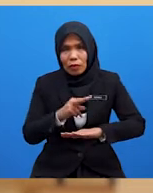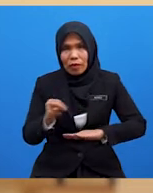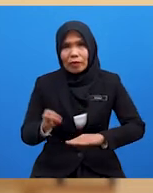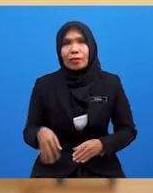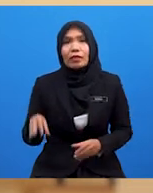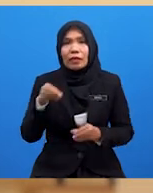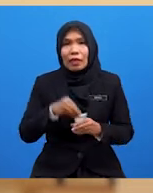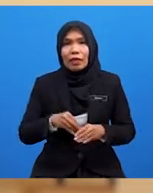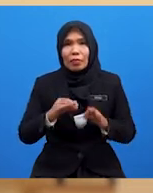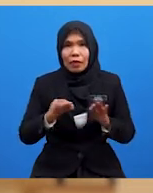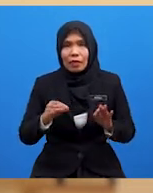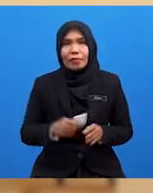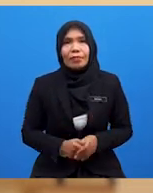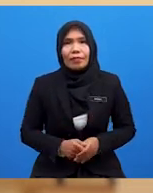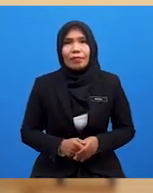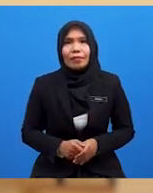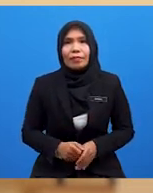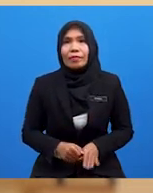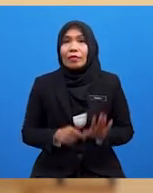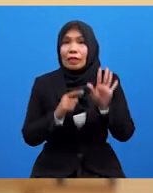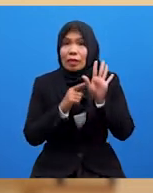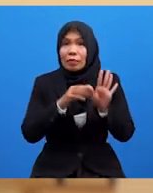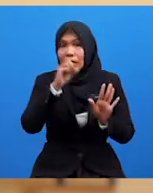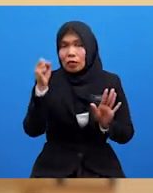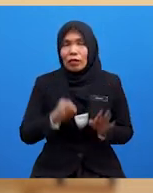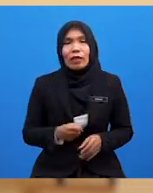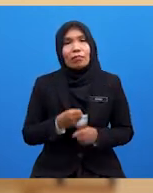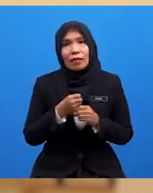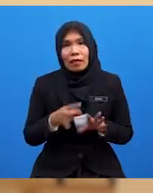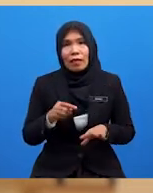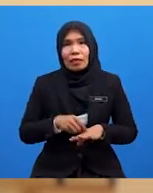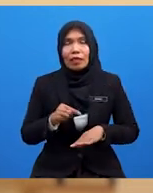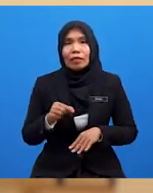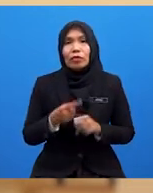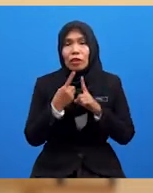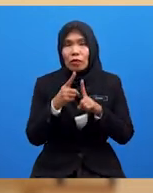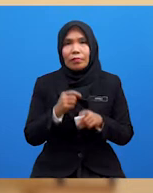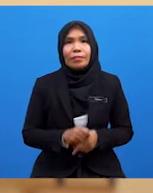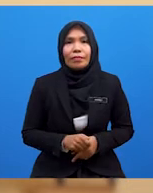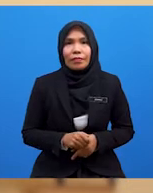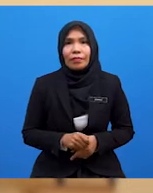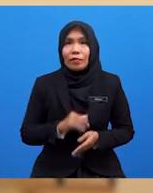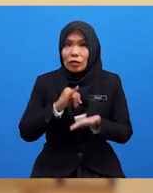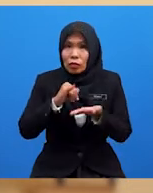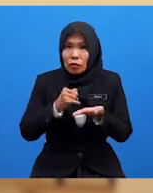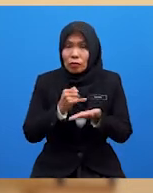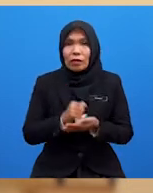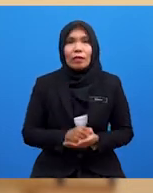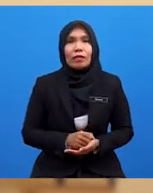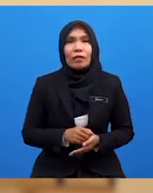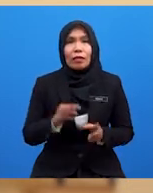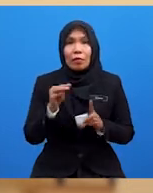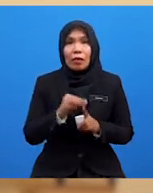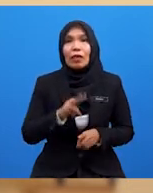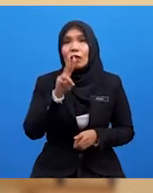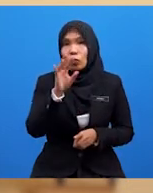dalam ayat. Kesemua 5 soalan pengukuhan telah dijawab. Jumlah keseluruhan markah tadi